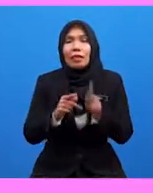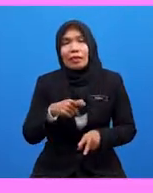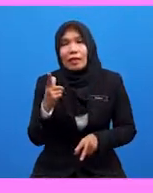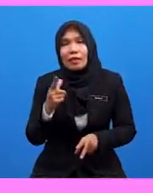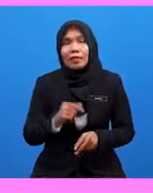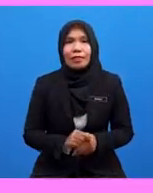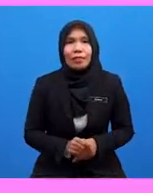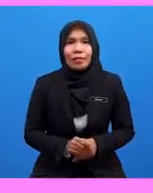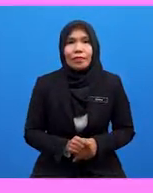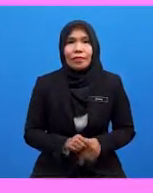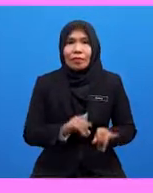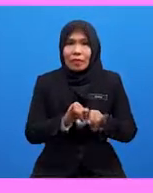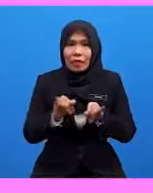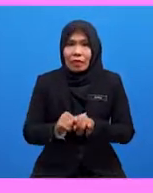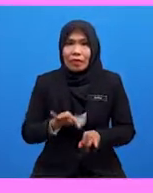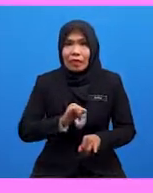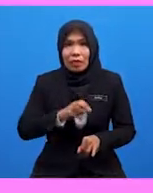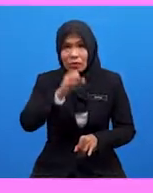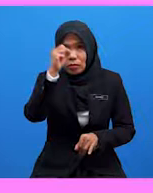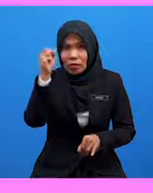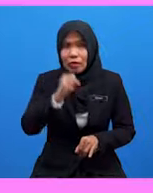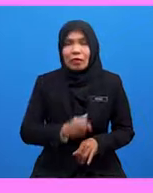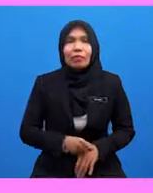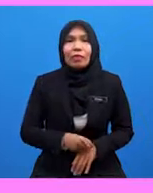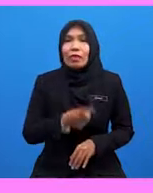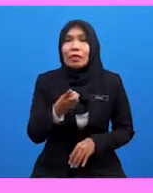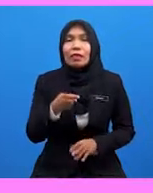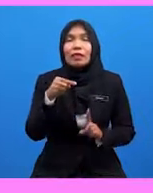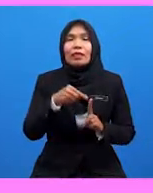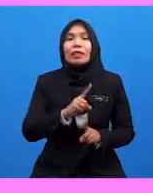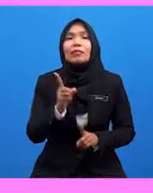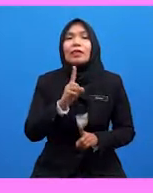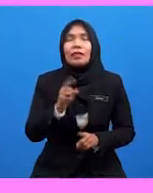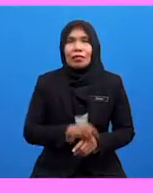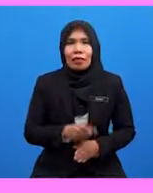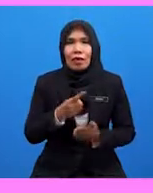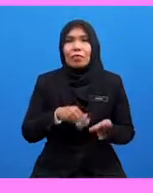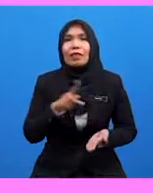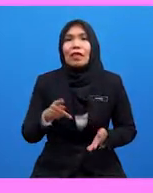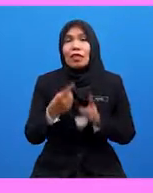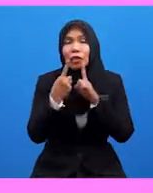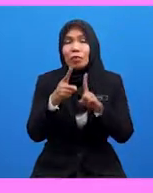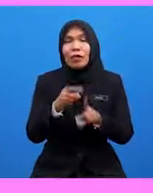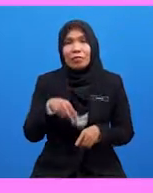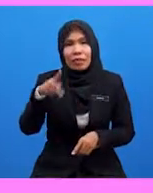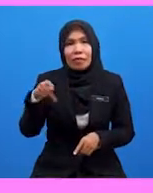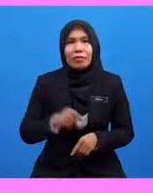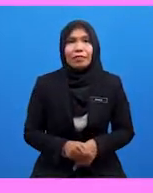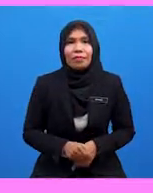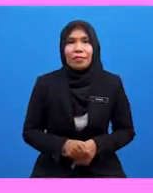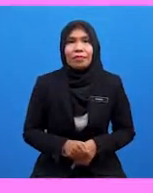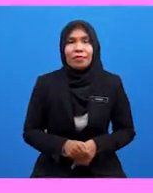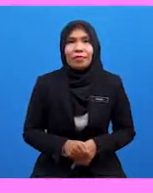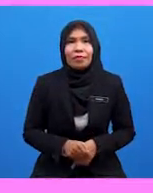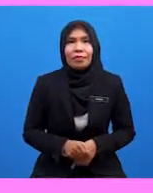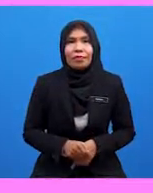tertentu. Jika saya soal, dia ke mana? Apakah jawapan pelajar? Ya, pasti antara